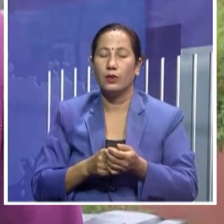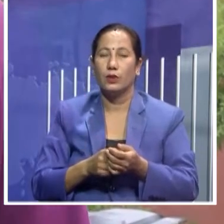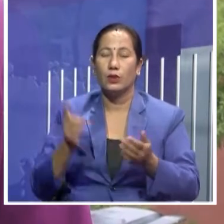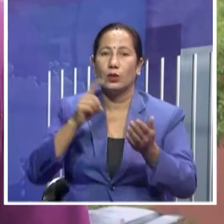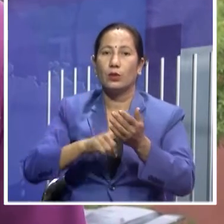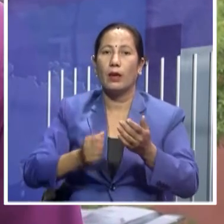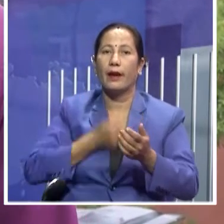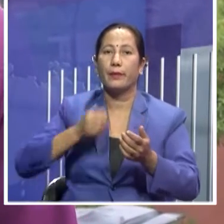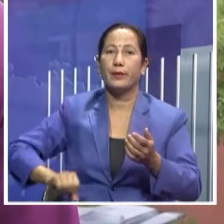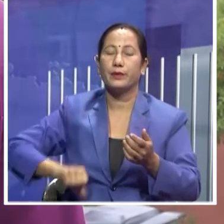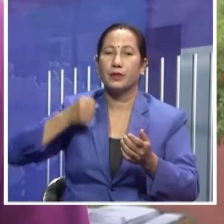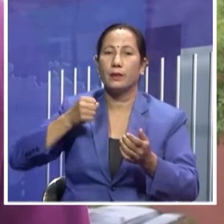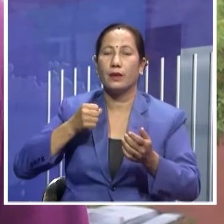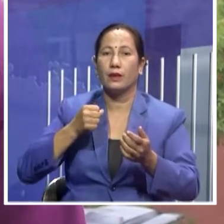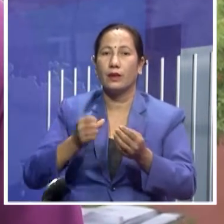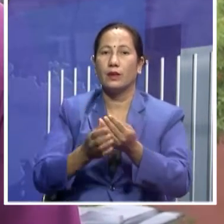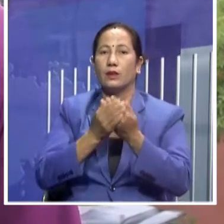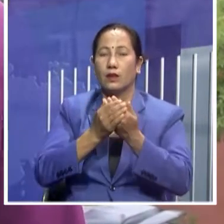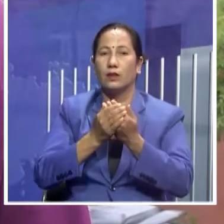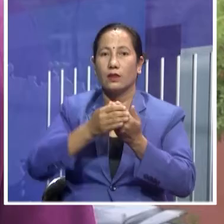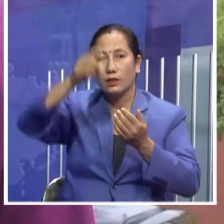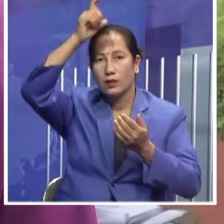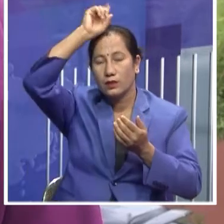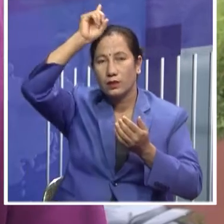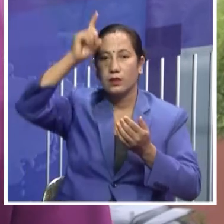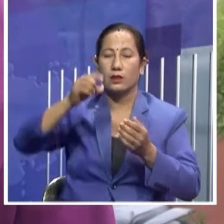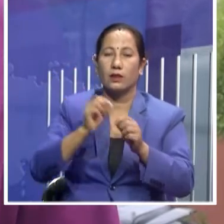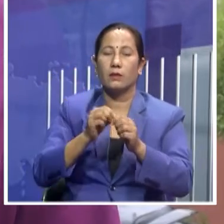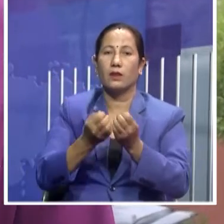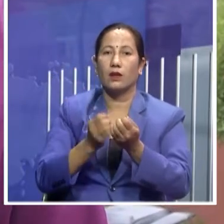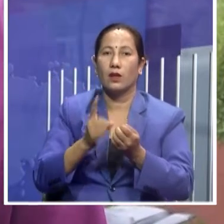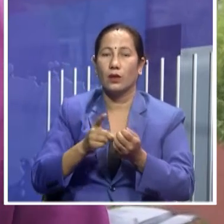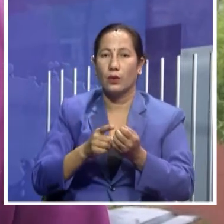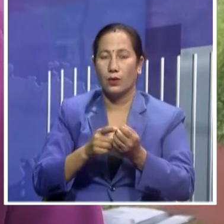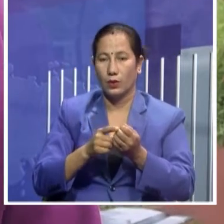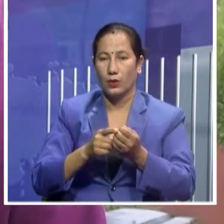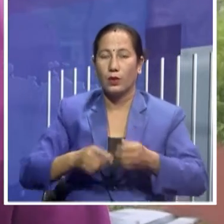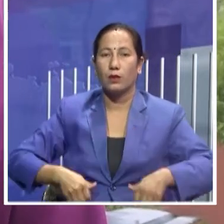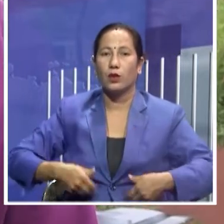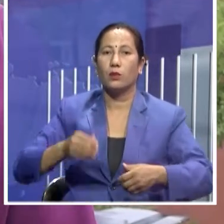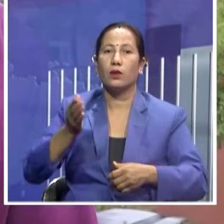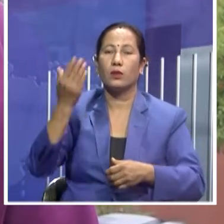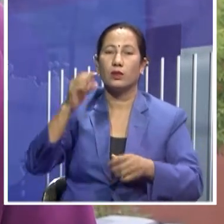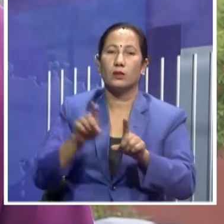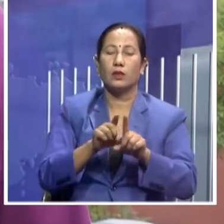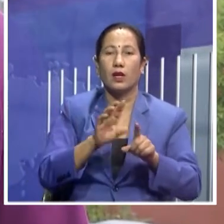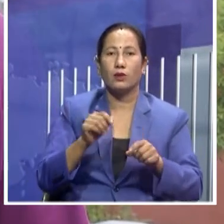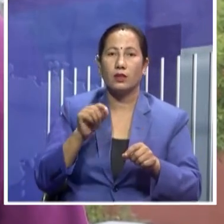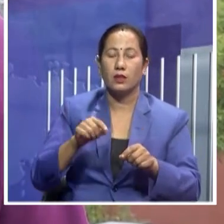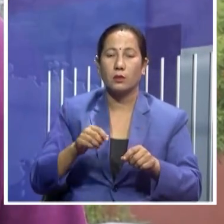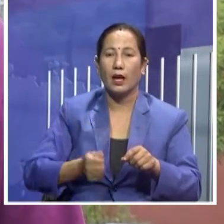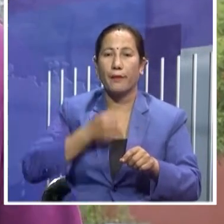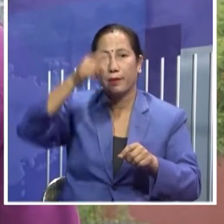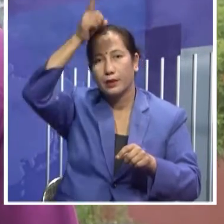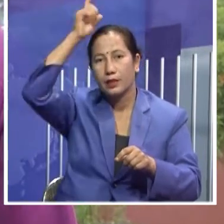सुरुमा आफ्नो जीवन जोगिने गरेर संस्कृति निर्वाह गर्ने हो। गोरा त पछि पनि आउँछ, त्यो पनि यसमा आफ्नो